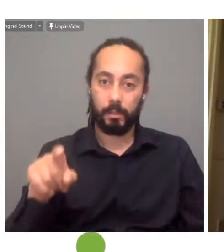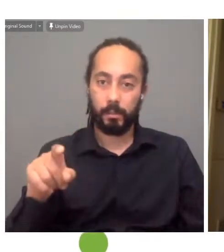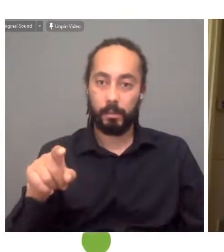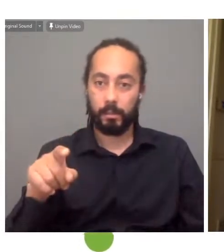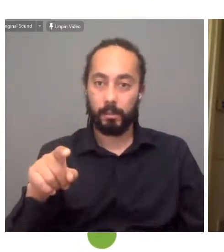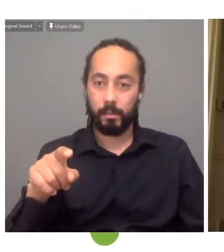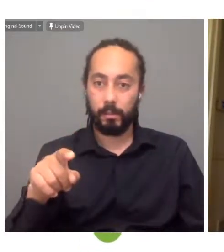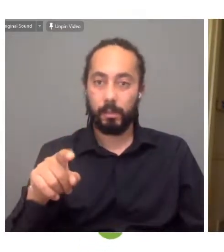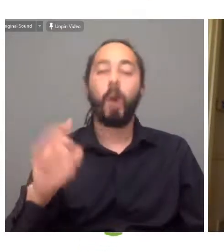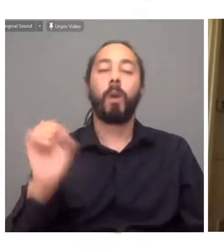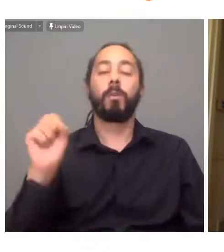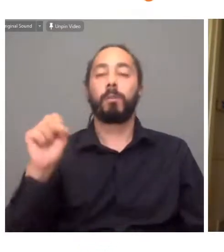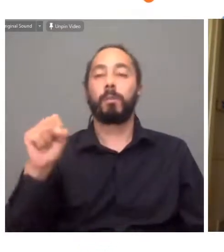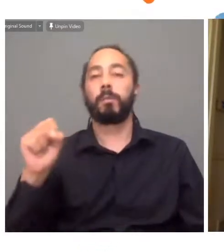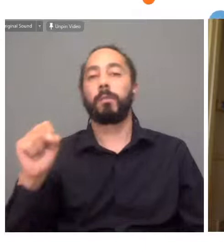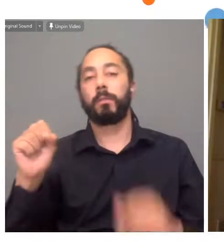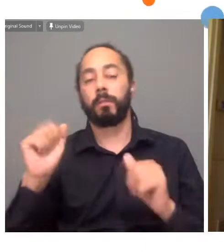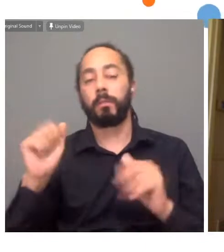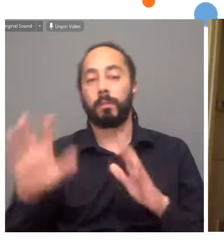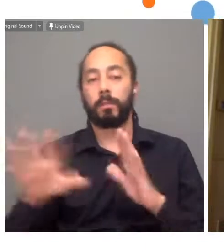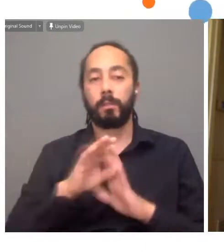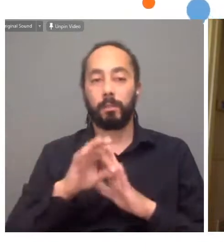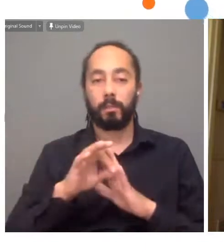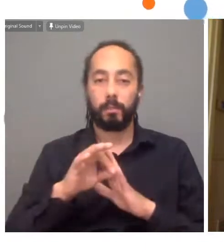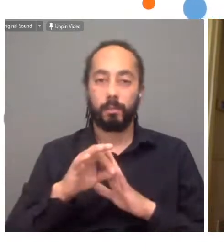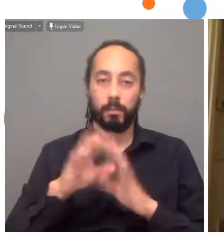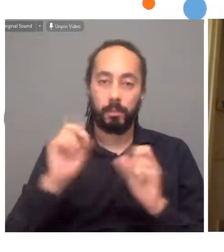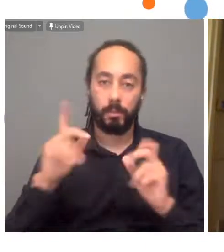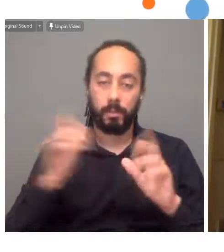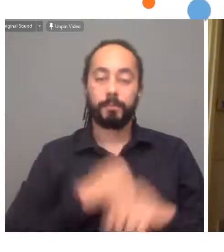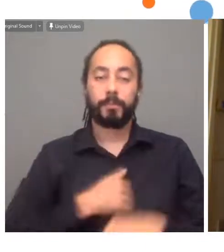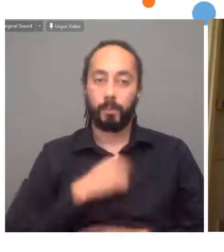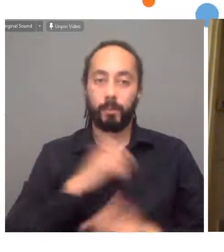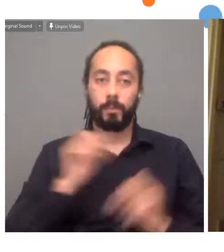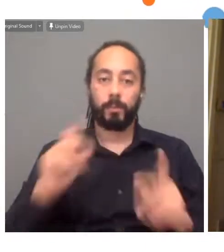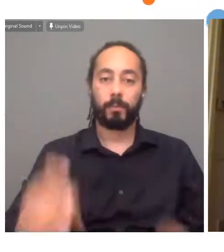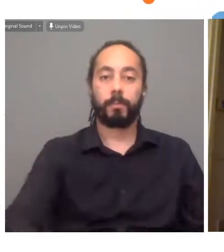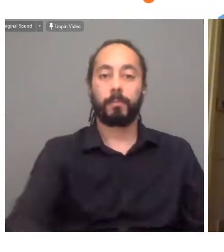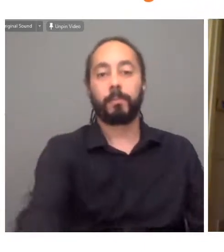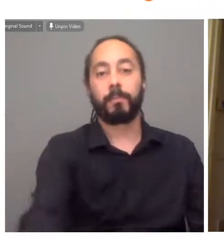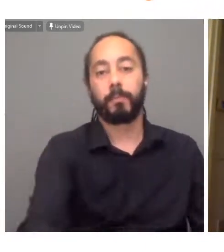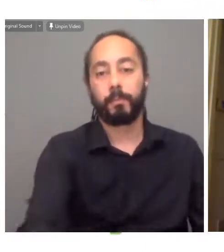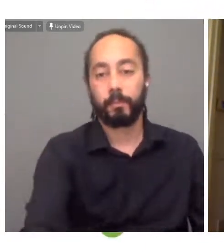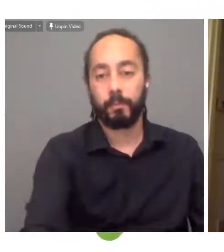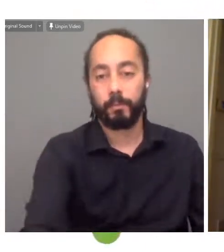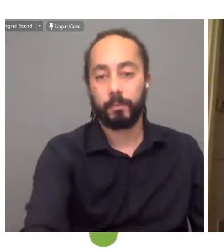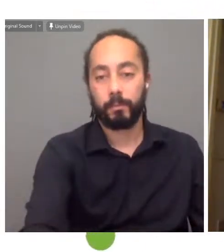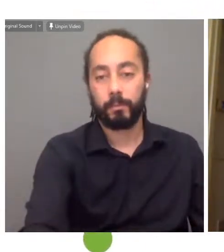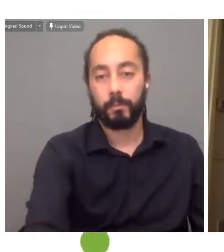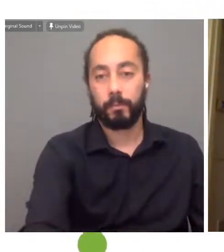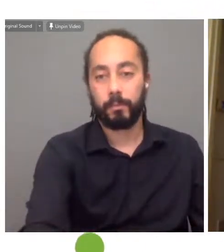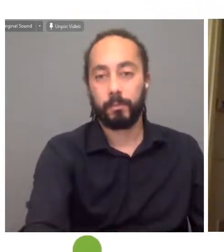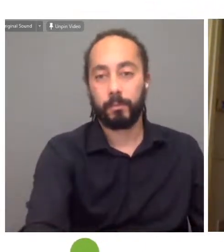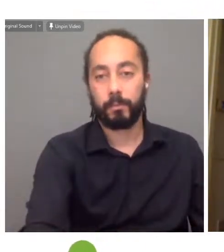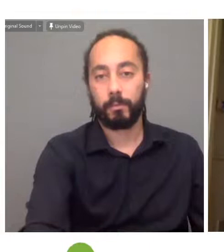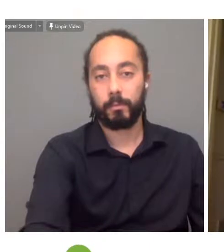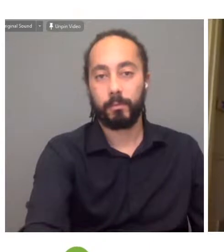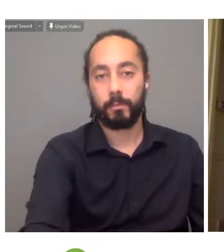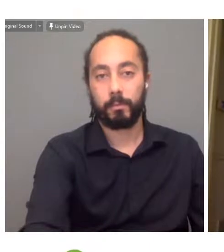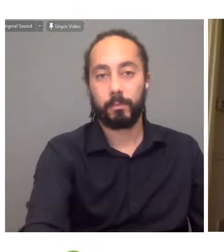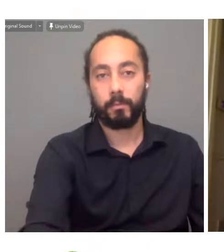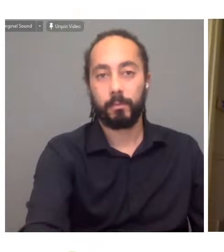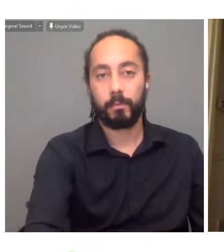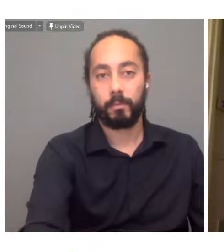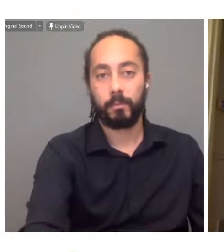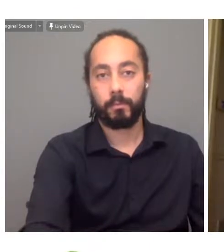Danielle Drolet, c'est ça? Yeah, Oui. Pour les organisations qui ont été en mesure de proposer une programmation ou